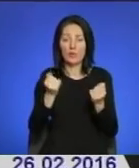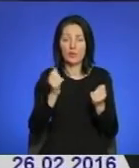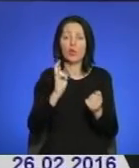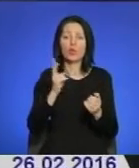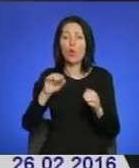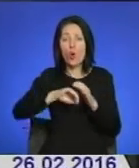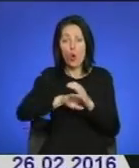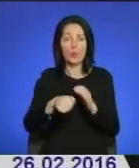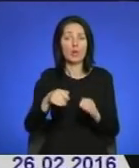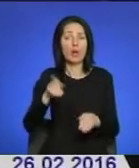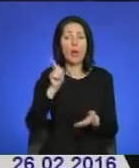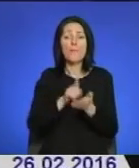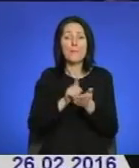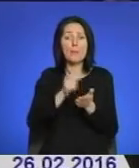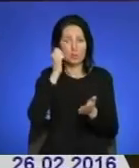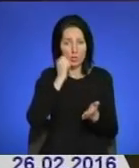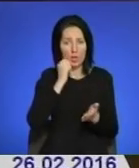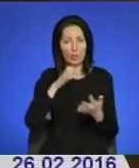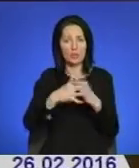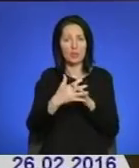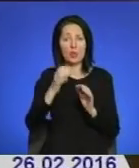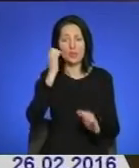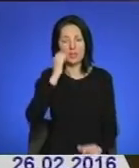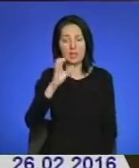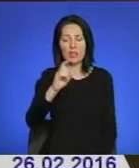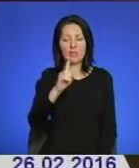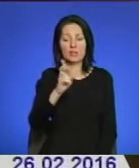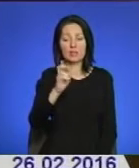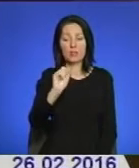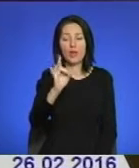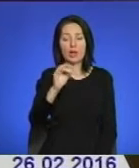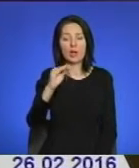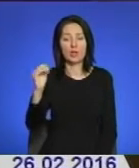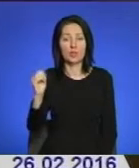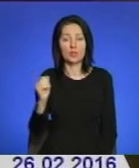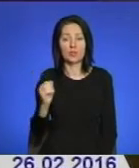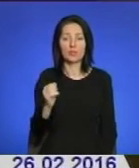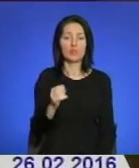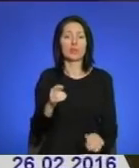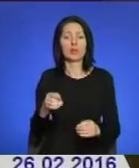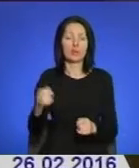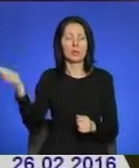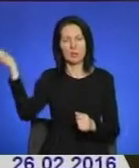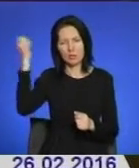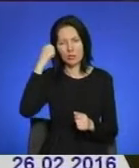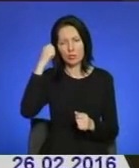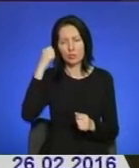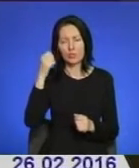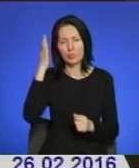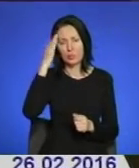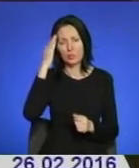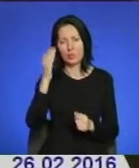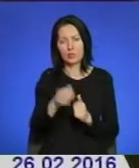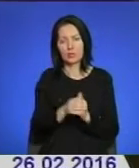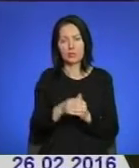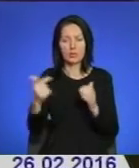пограбування пенсіонерки із села Старий Тараш. Я доходжу вже до пам'яті. Він стук мене ногою і знову